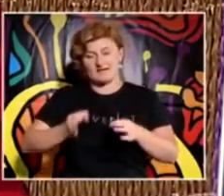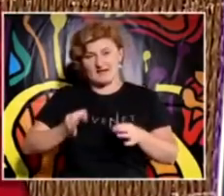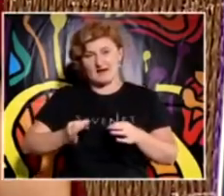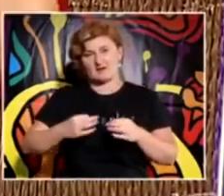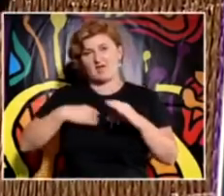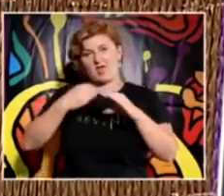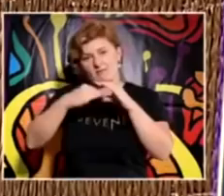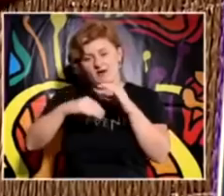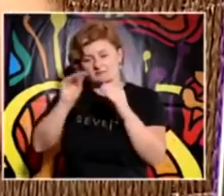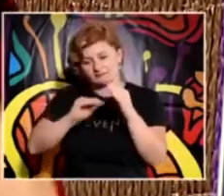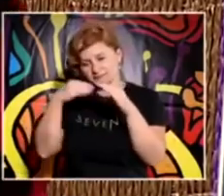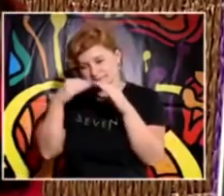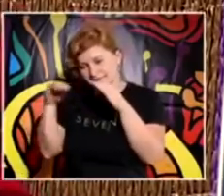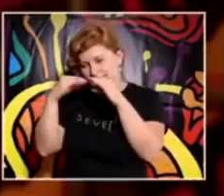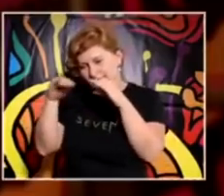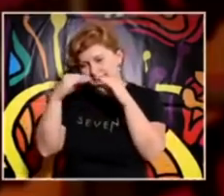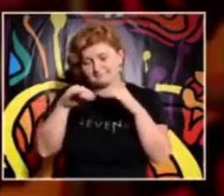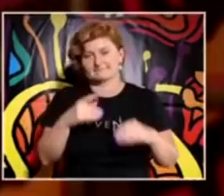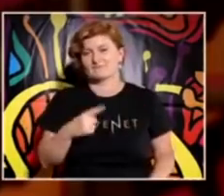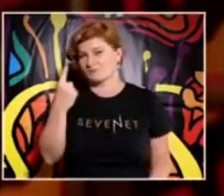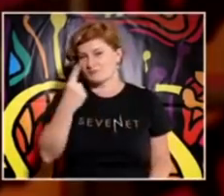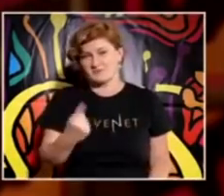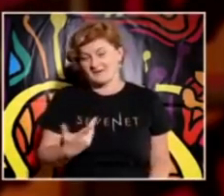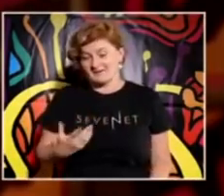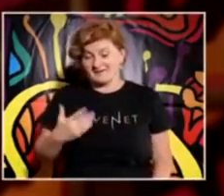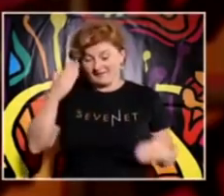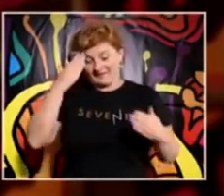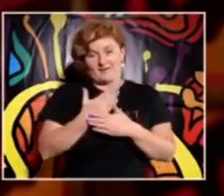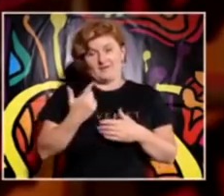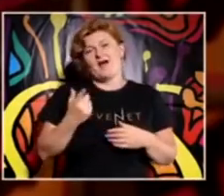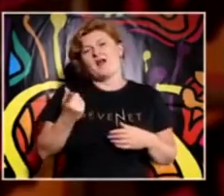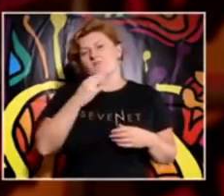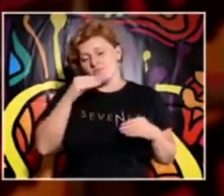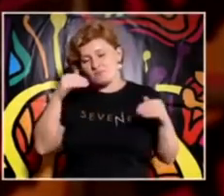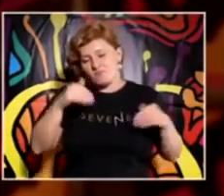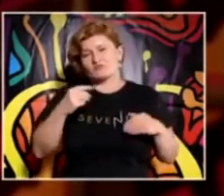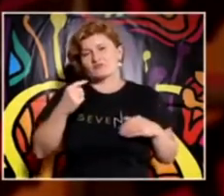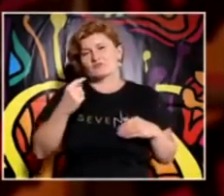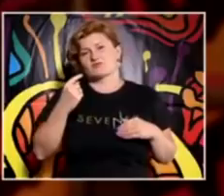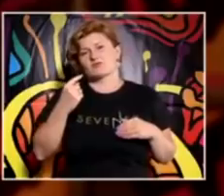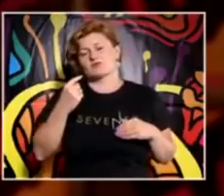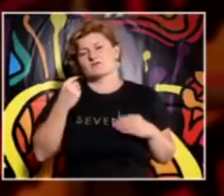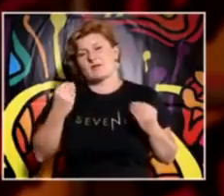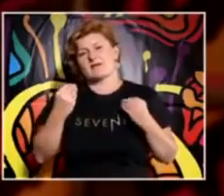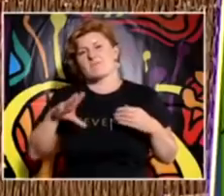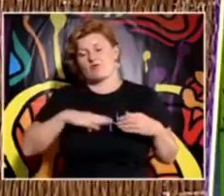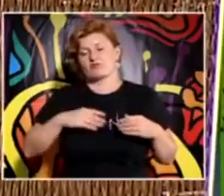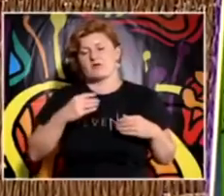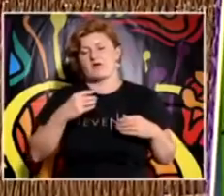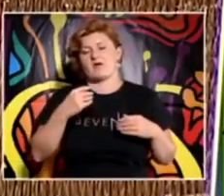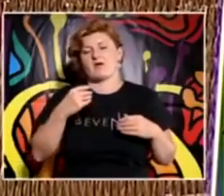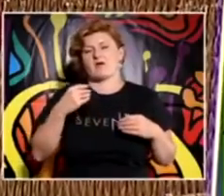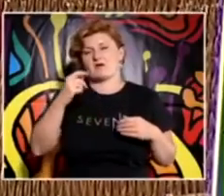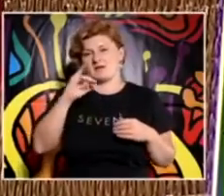maili. To super spontaniczna rzecz. Ale to jest cudowne, można to robić na plaży, właśnie w Indonezji. Taki mam plan, że będę sobie siedziała